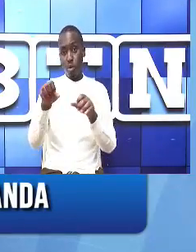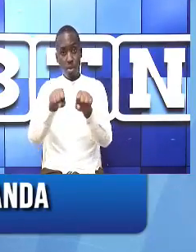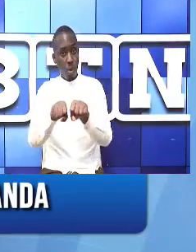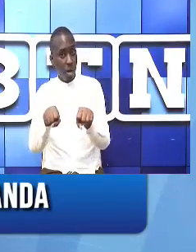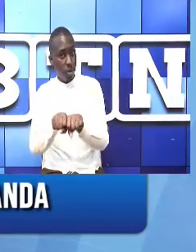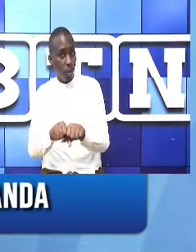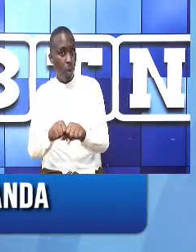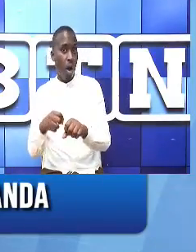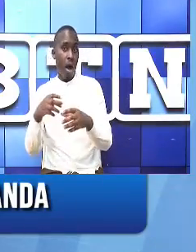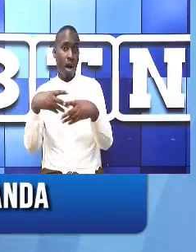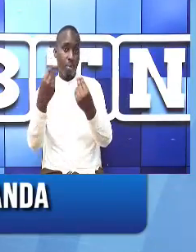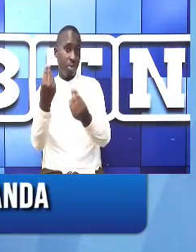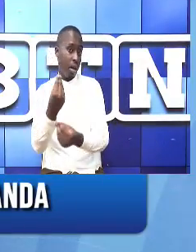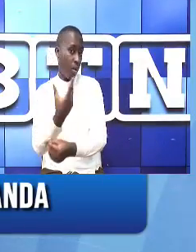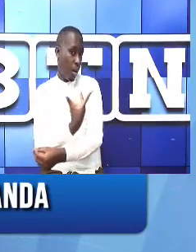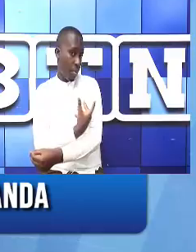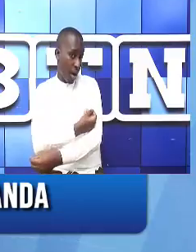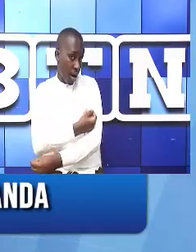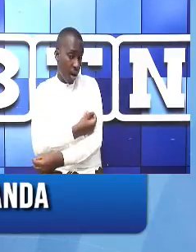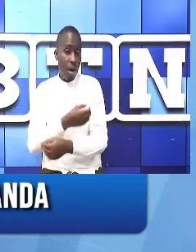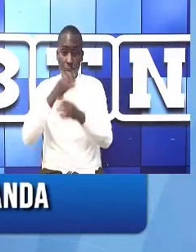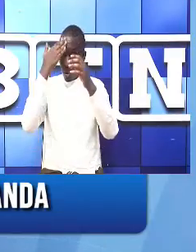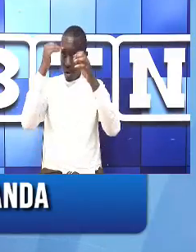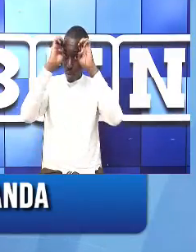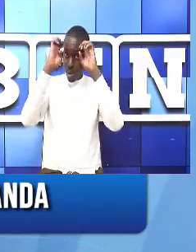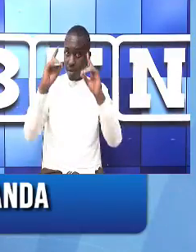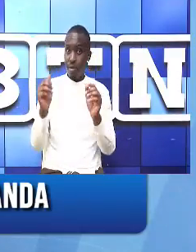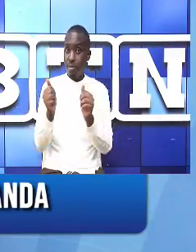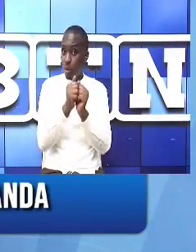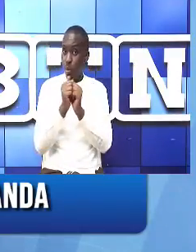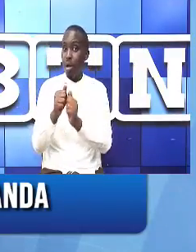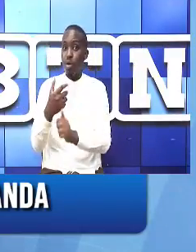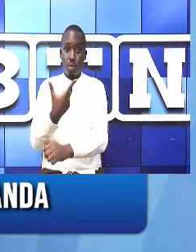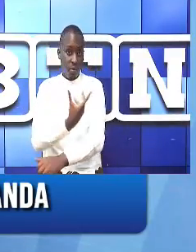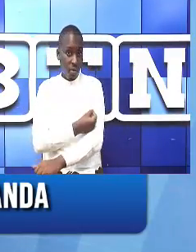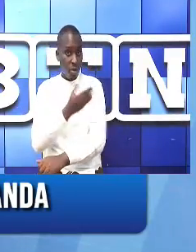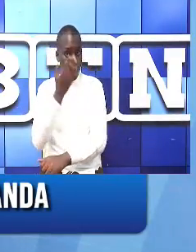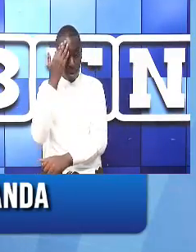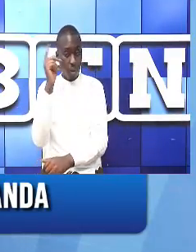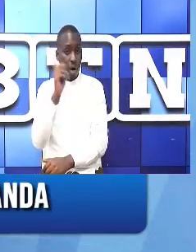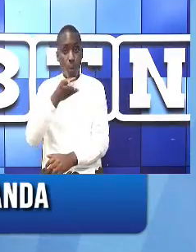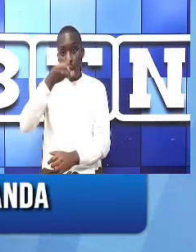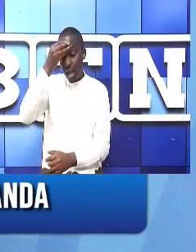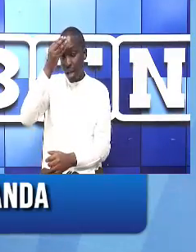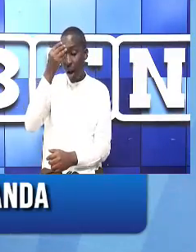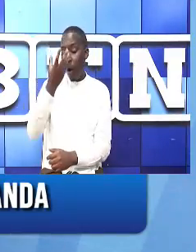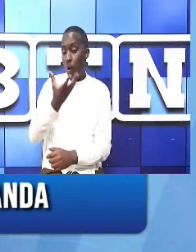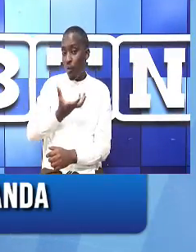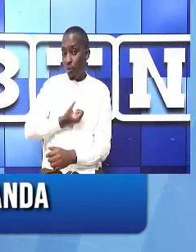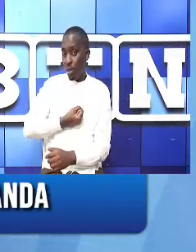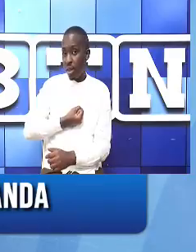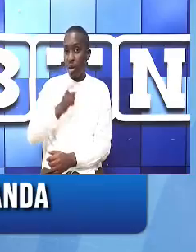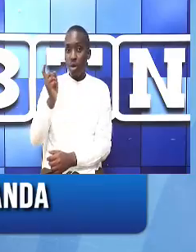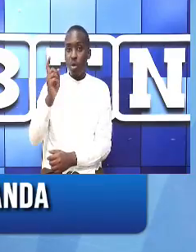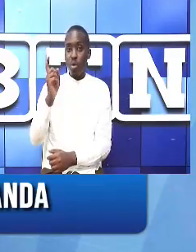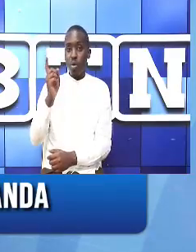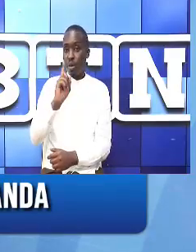akamuvuza kuko uburezi bujyana n'ubuvuzi birumvikana kuko ntiwakwiga ufite buzima butazira